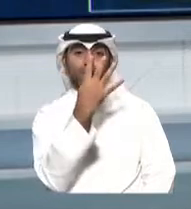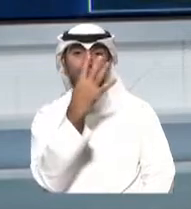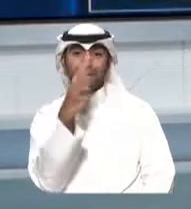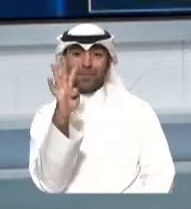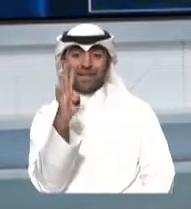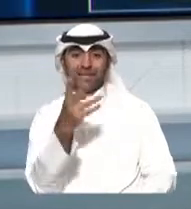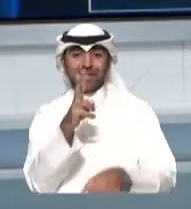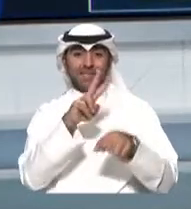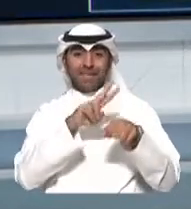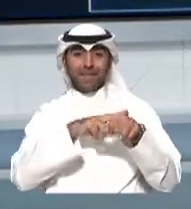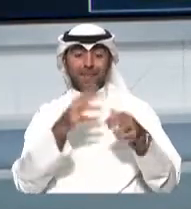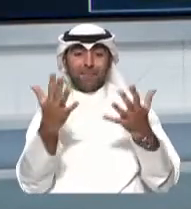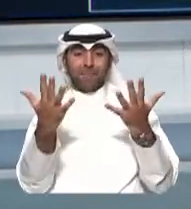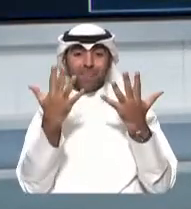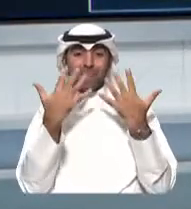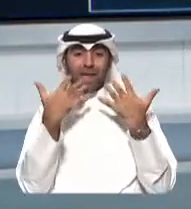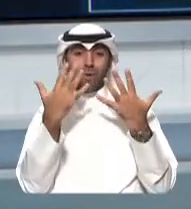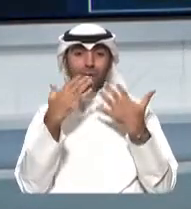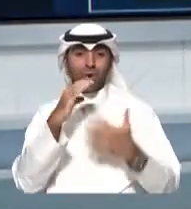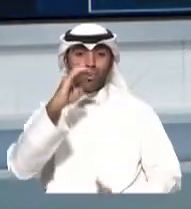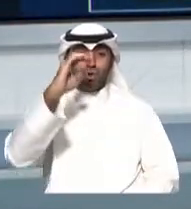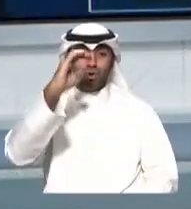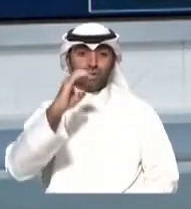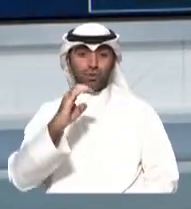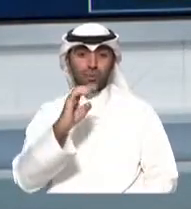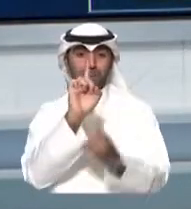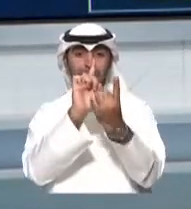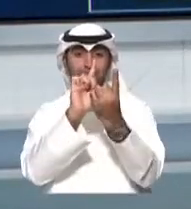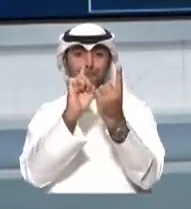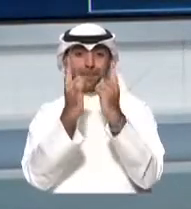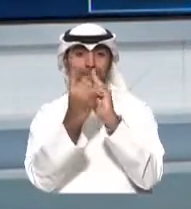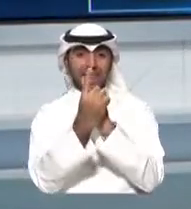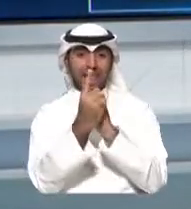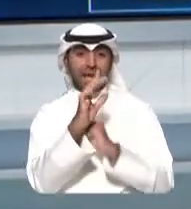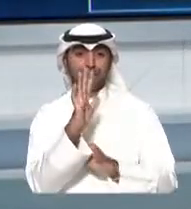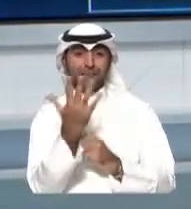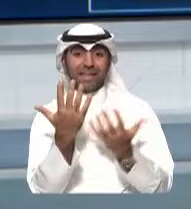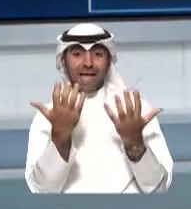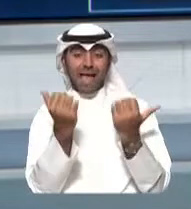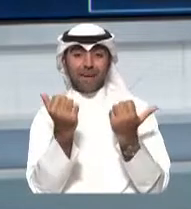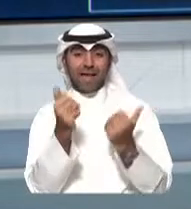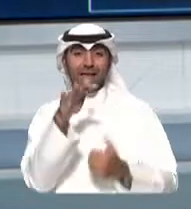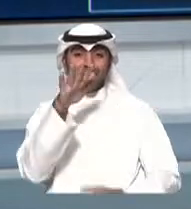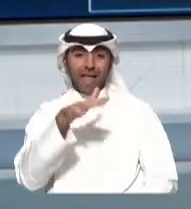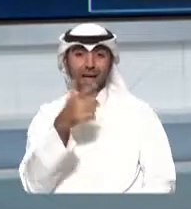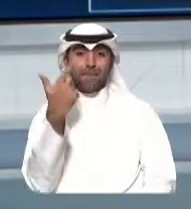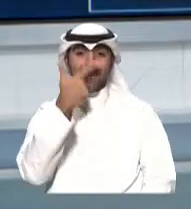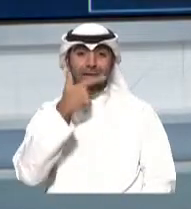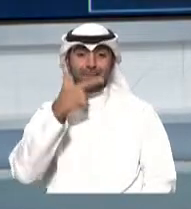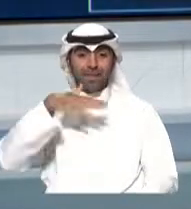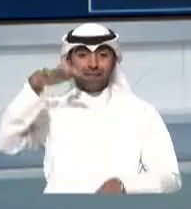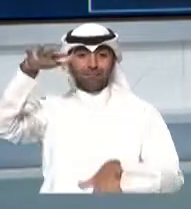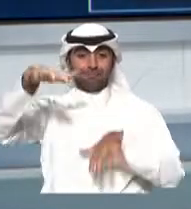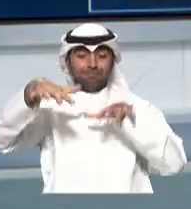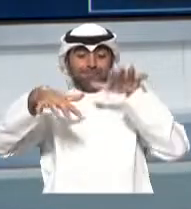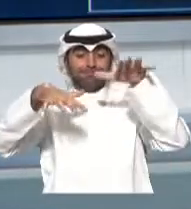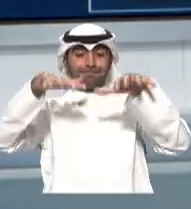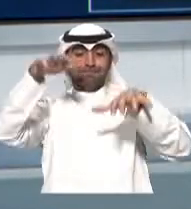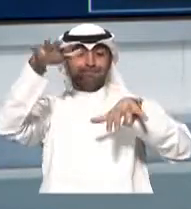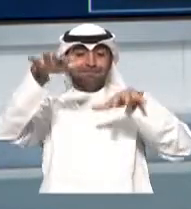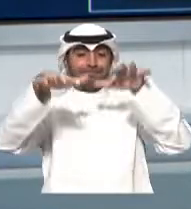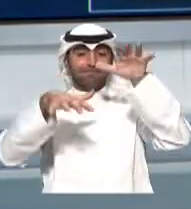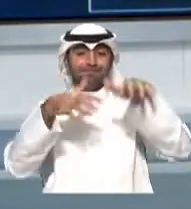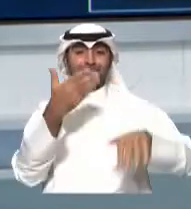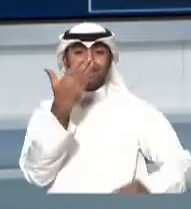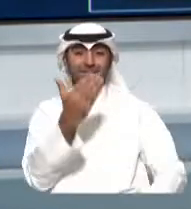الهواء الكوس أعزائي المشاهدين تعود السحب مجددا على بعض المناطق، لكنها سحب عالية تستمر ويانا لعدة أيام. بعد ذلك مع عودة الرياح الشمال غربية